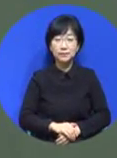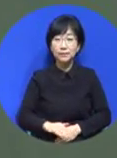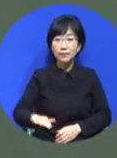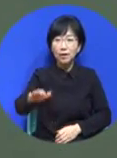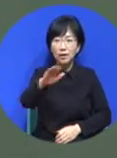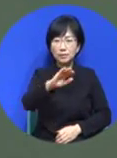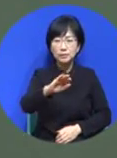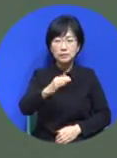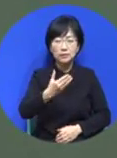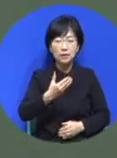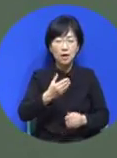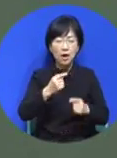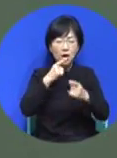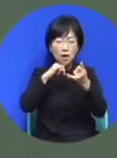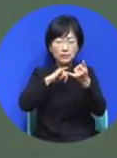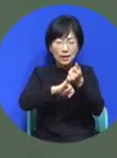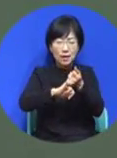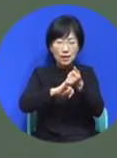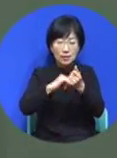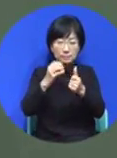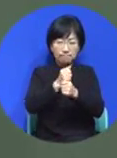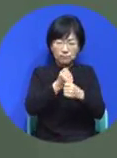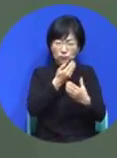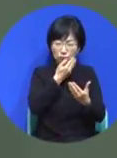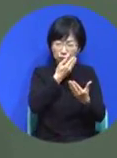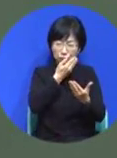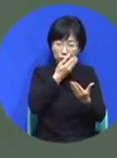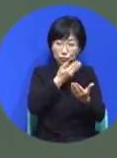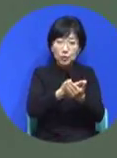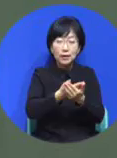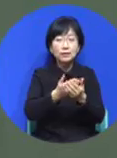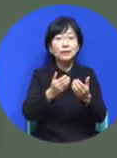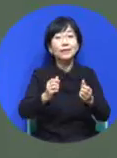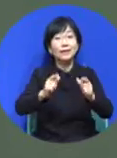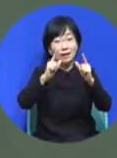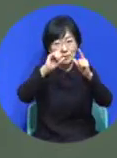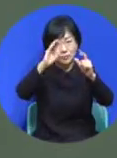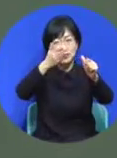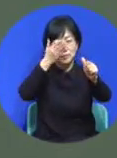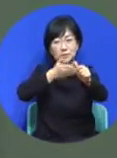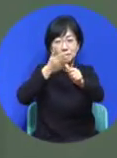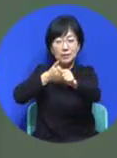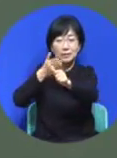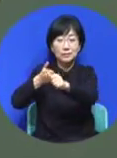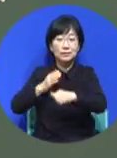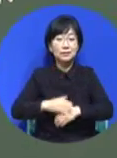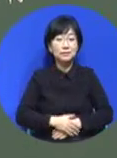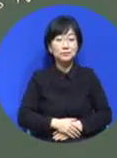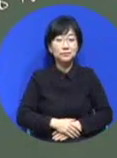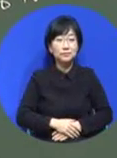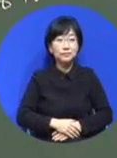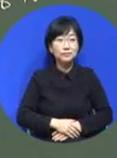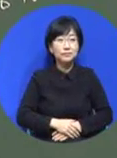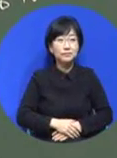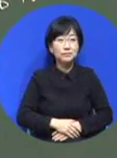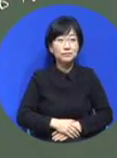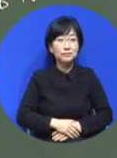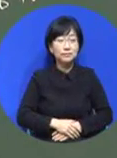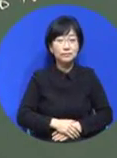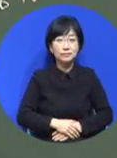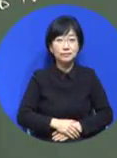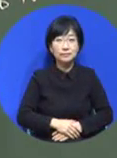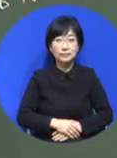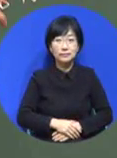중요한 시간 되길 바랍니다. I just pray today that during this time of receiving your word, it will be a great time of blessing. What does it mean? 여러분만